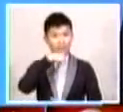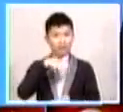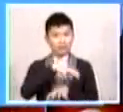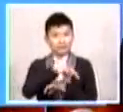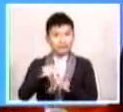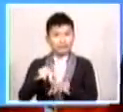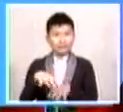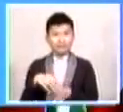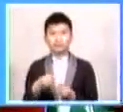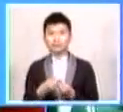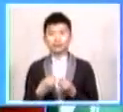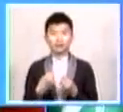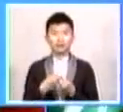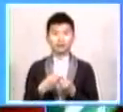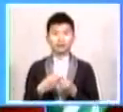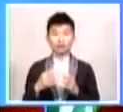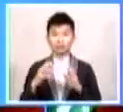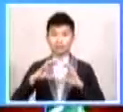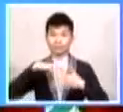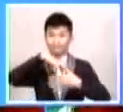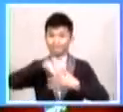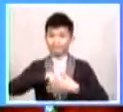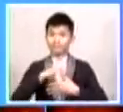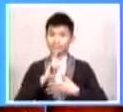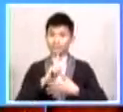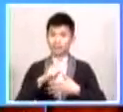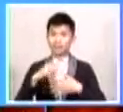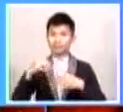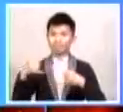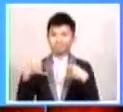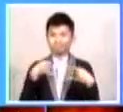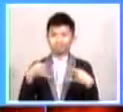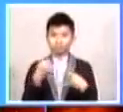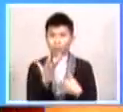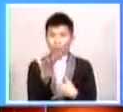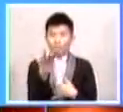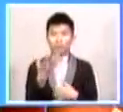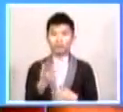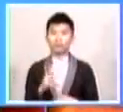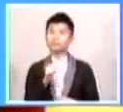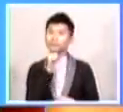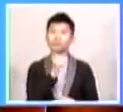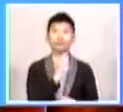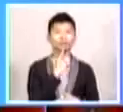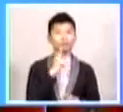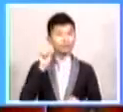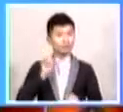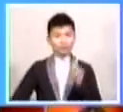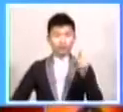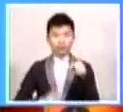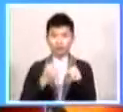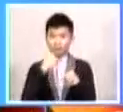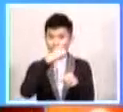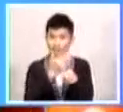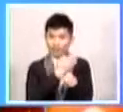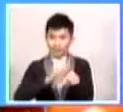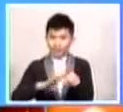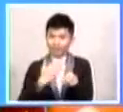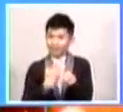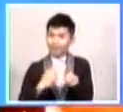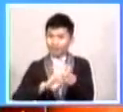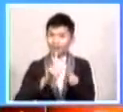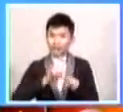国家，它的内部是一个被撕裂的社会，贫富差距、南北与东西的